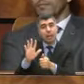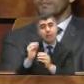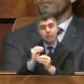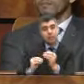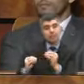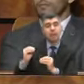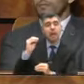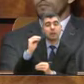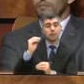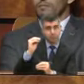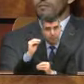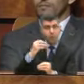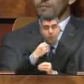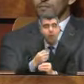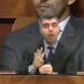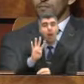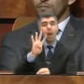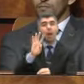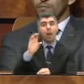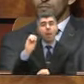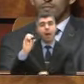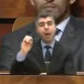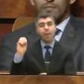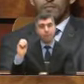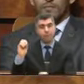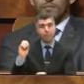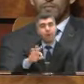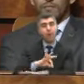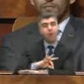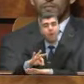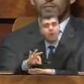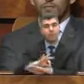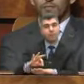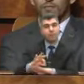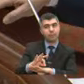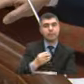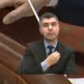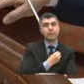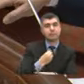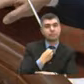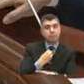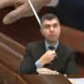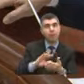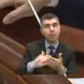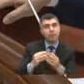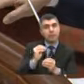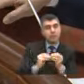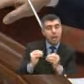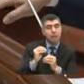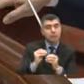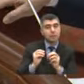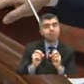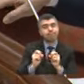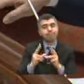2019، 4000 منصب مالي مخصص للقطاع السنة الثالثة على التوالي، ولكن رغم ذلك هذا غير